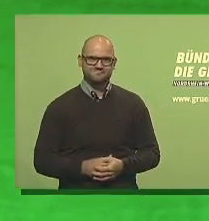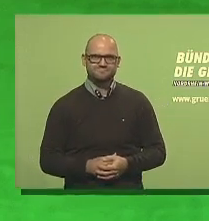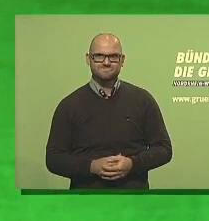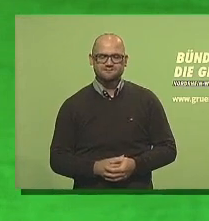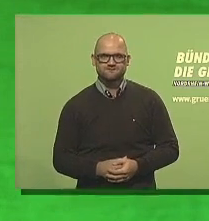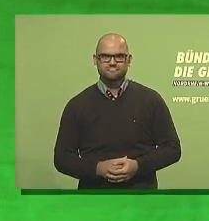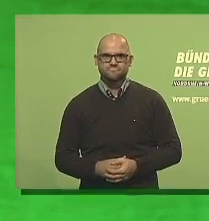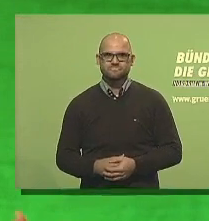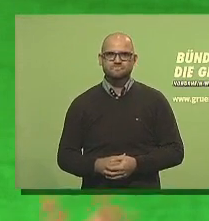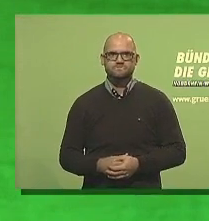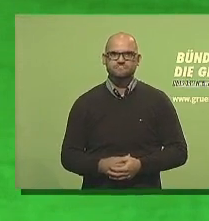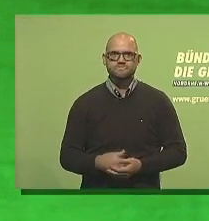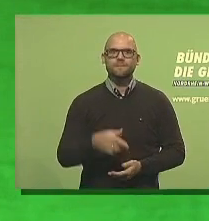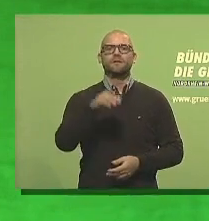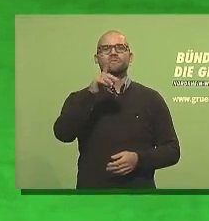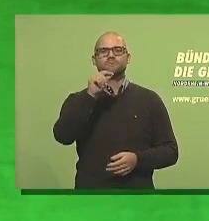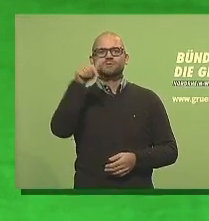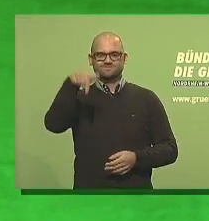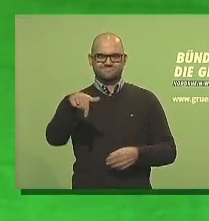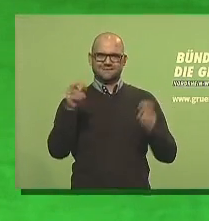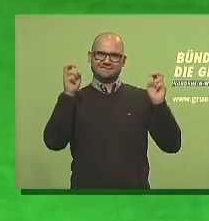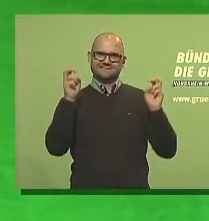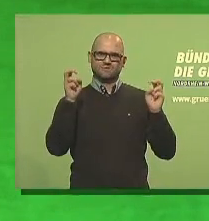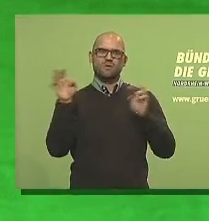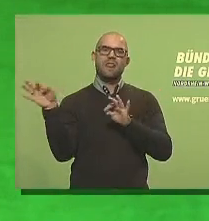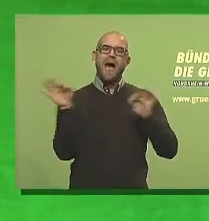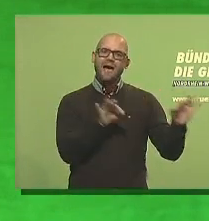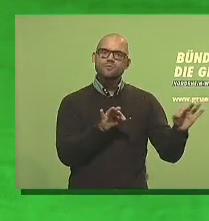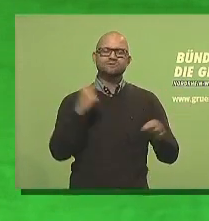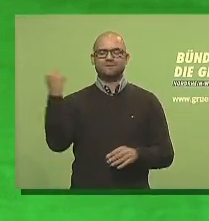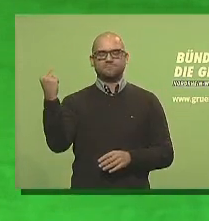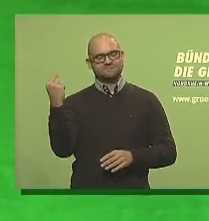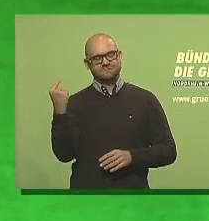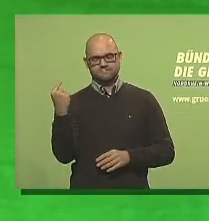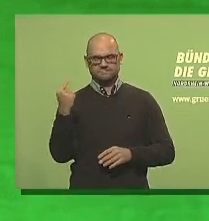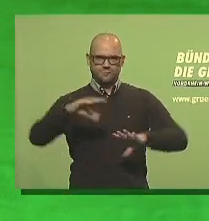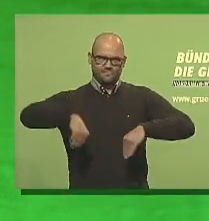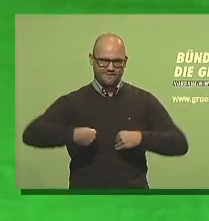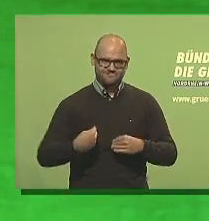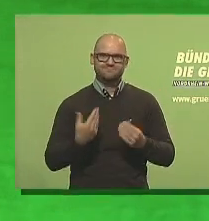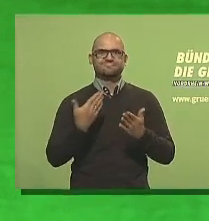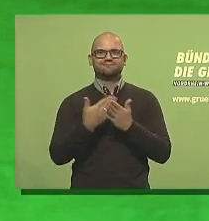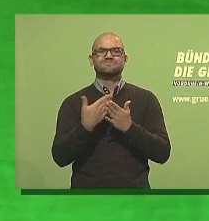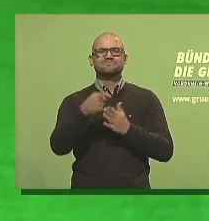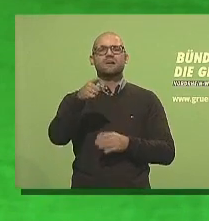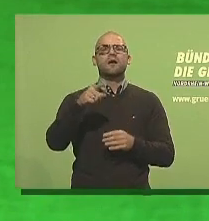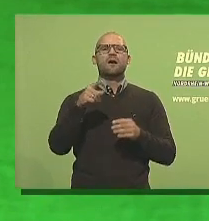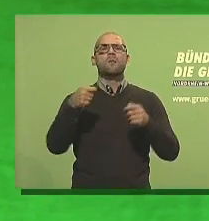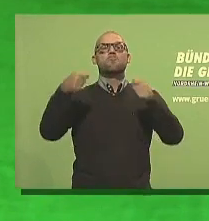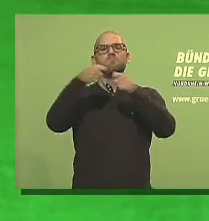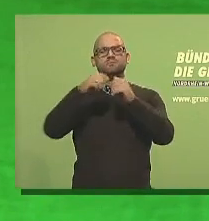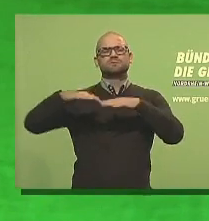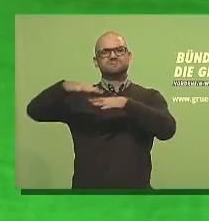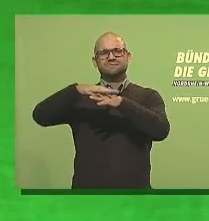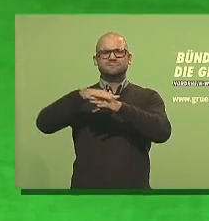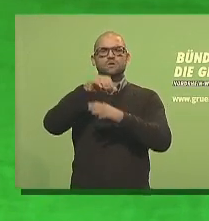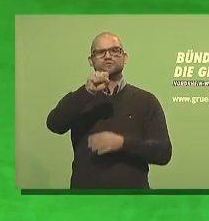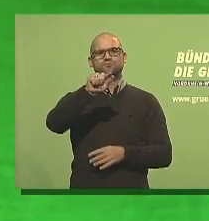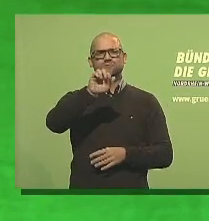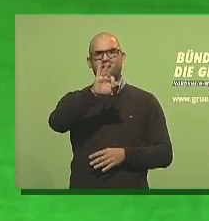Sie wird hier nicht die Sitzungsleitung selber machen, aber sie als Teil des Präsidiums, wie Steffi Lemke auf Bundesebene auch, sozusagen